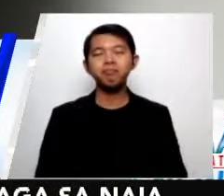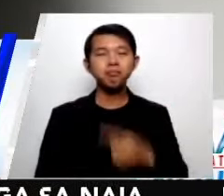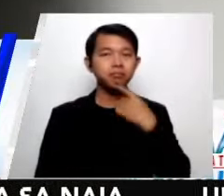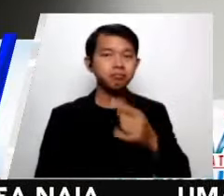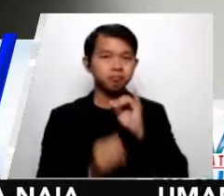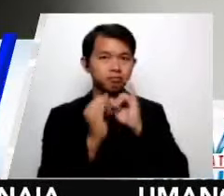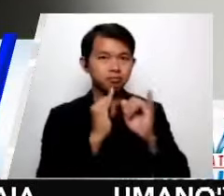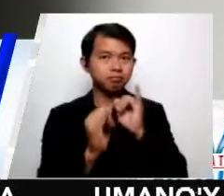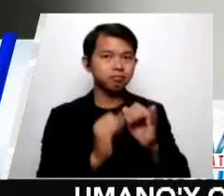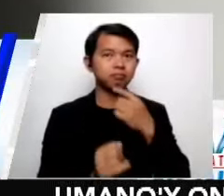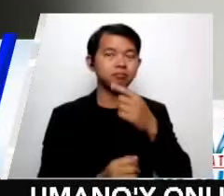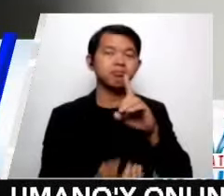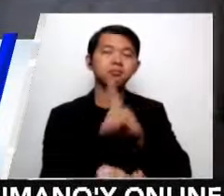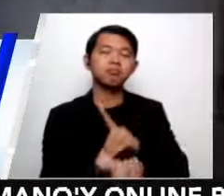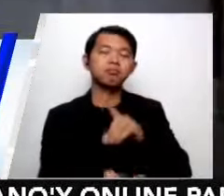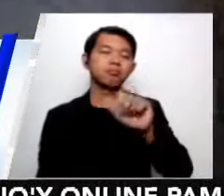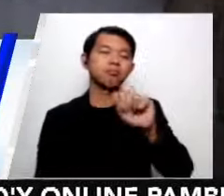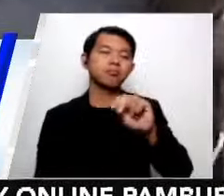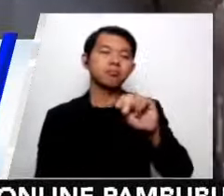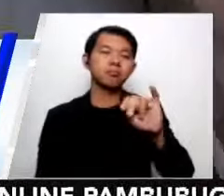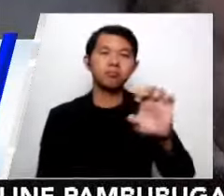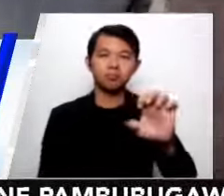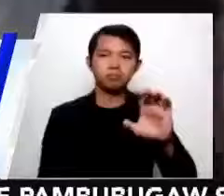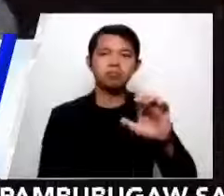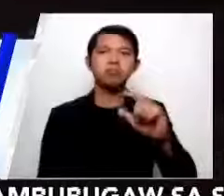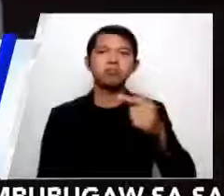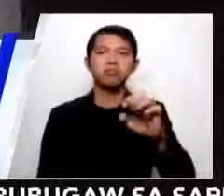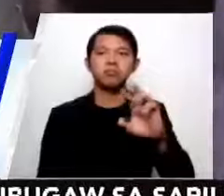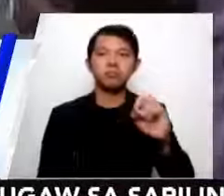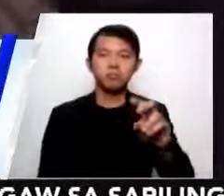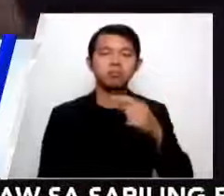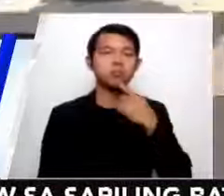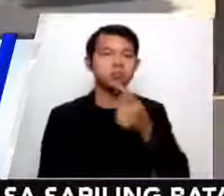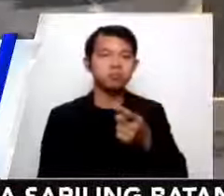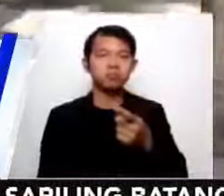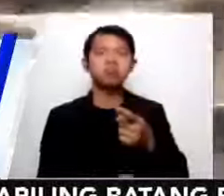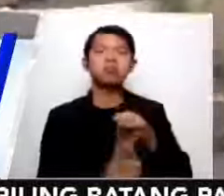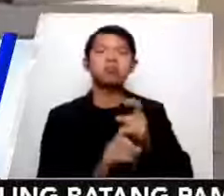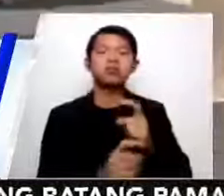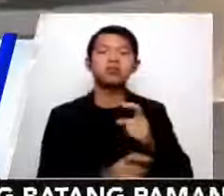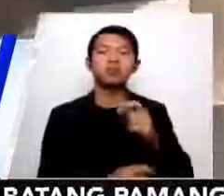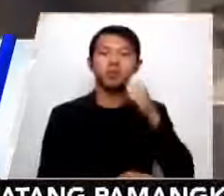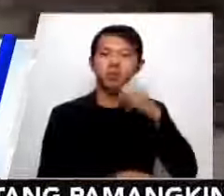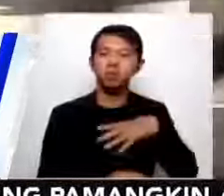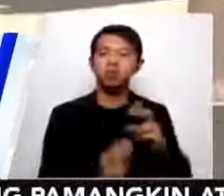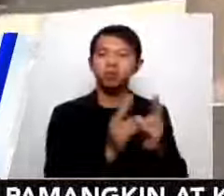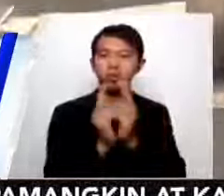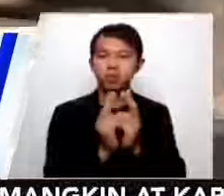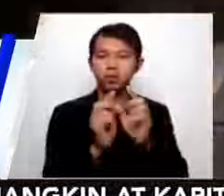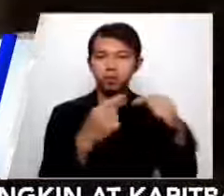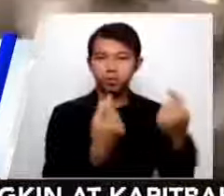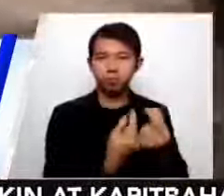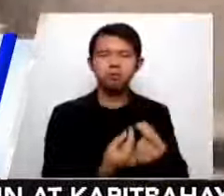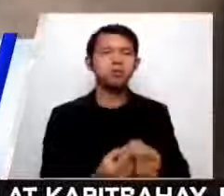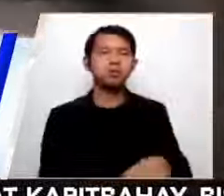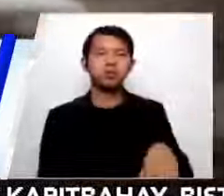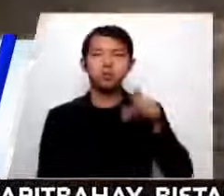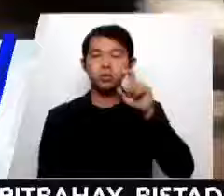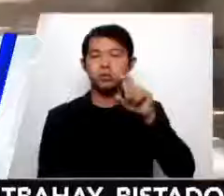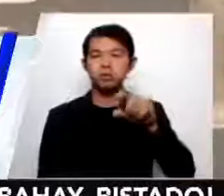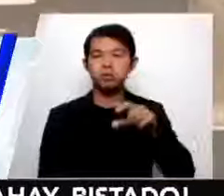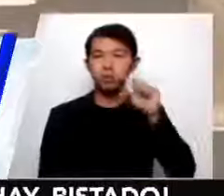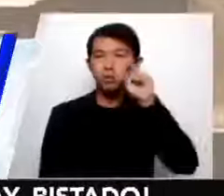Annie Geron, isa sa convener ng Women's Workers United, malaki pa rin ang gender gap pagdating sa oportunidad at